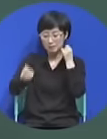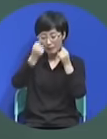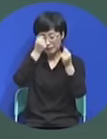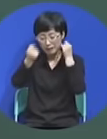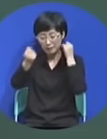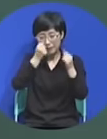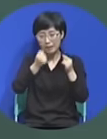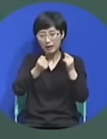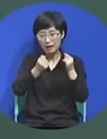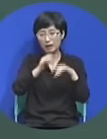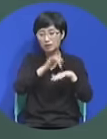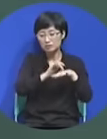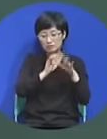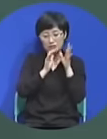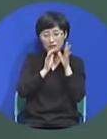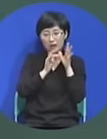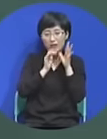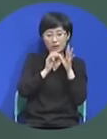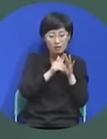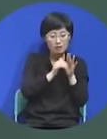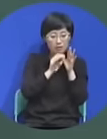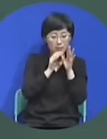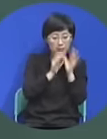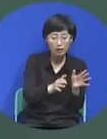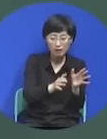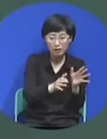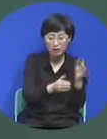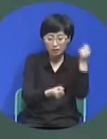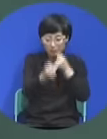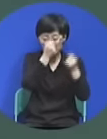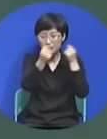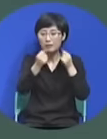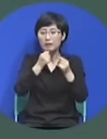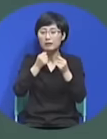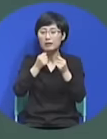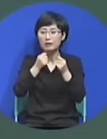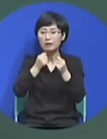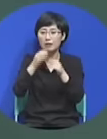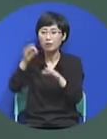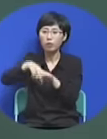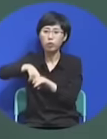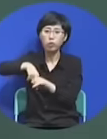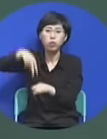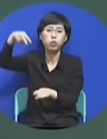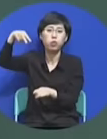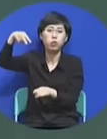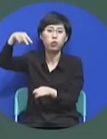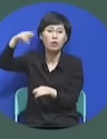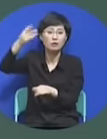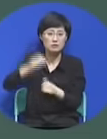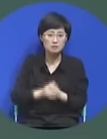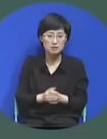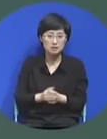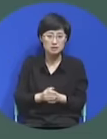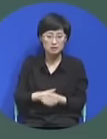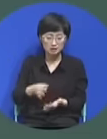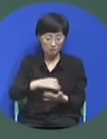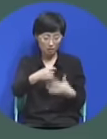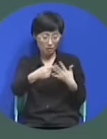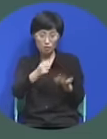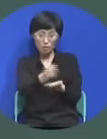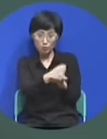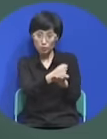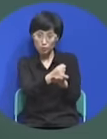因为做了这个，所以做了很大一笔钱，然后后来全部破产失败。 뭐 옛날에 그 뭐 그 뭐 한복 이런 상황 다 이거 해가지고 많이 버는 것처럼 됐다가 다 망해버려요.